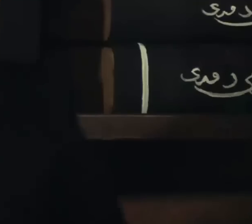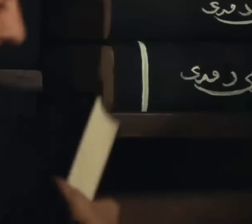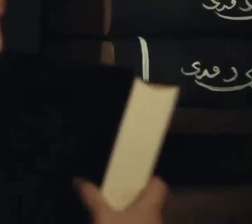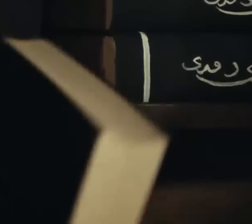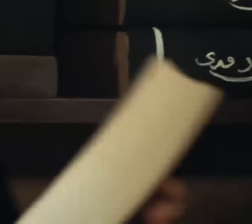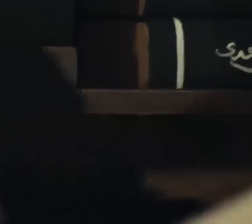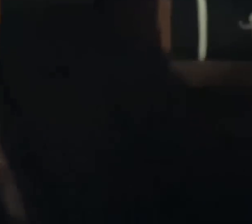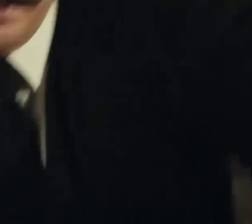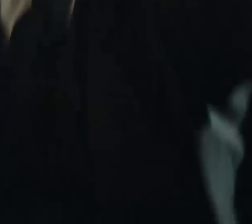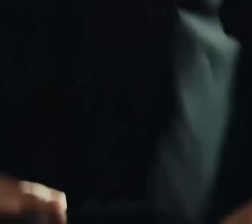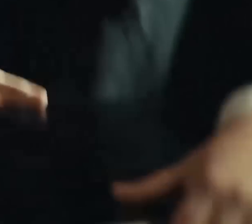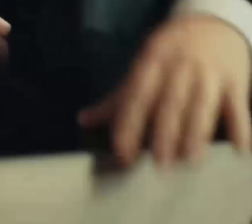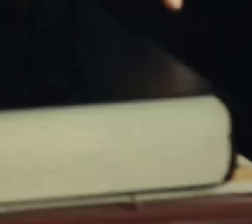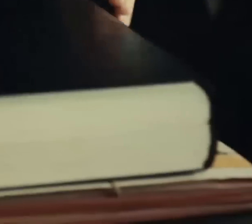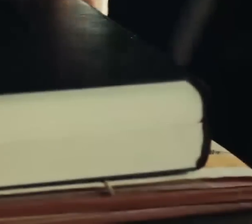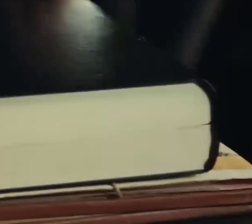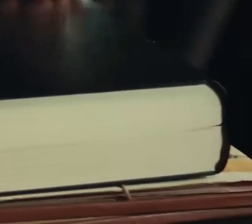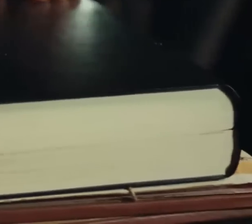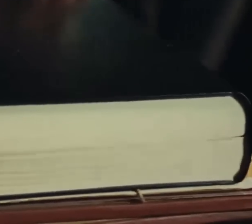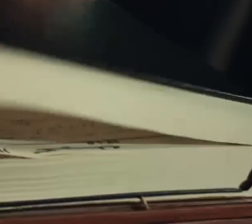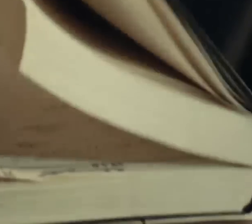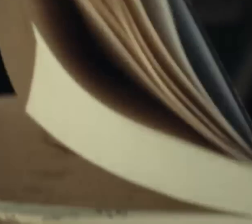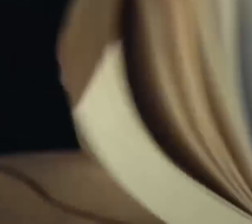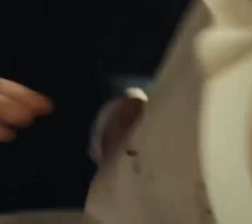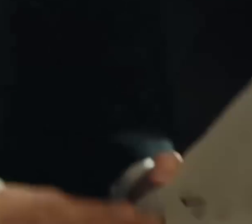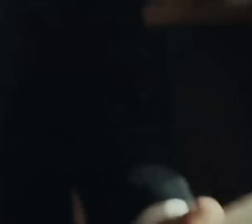siyah ciltli kalın defteri masada açıyor.